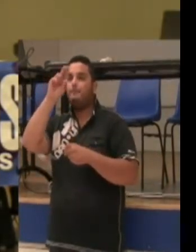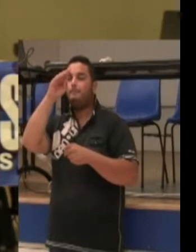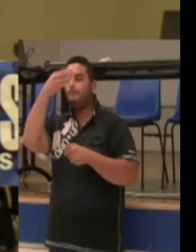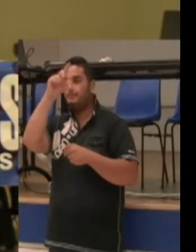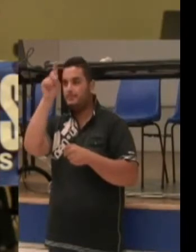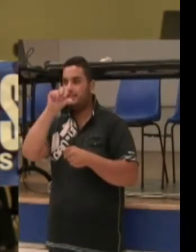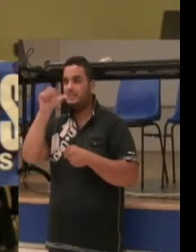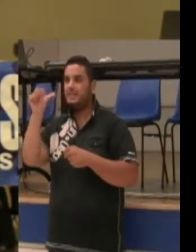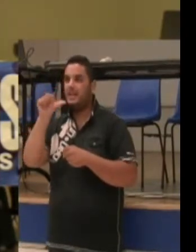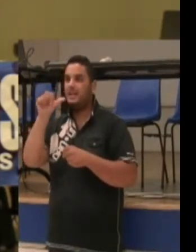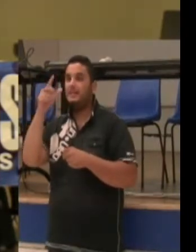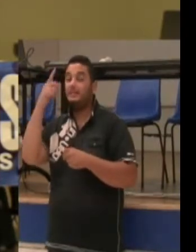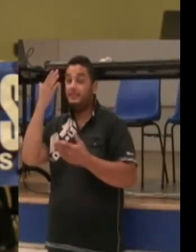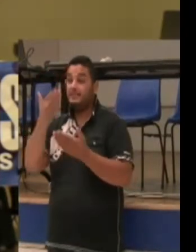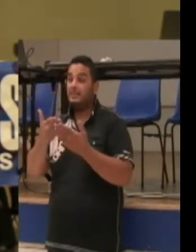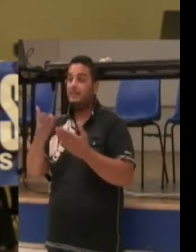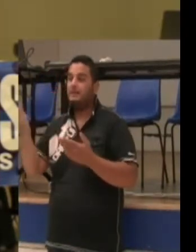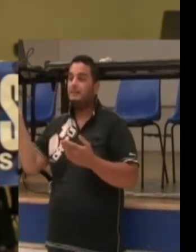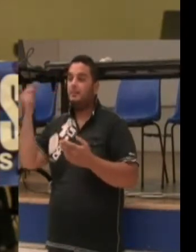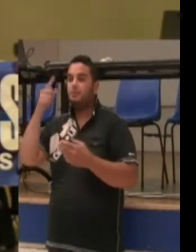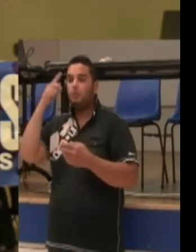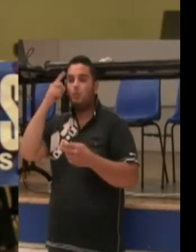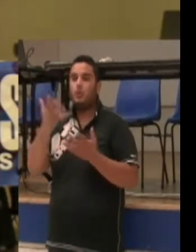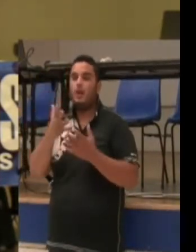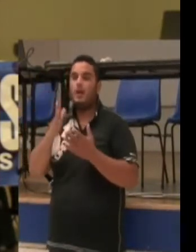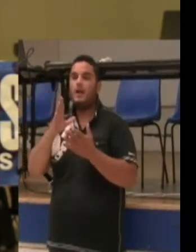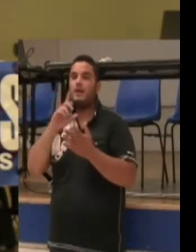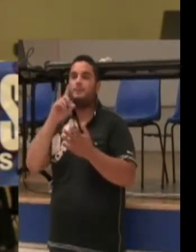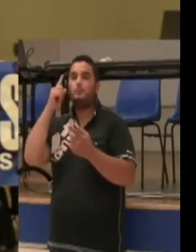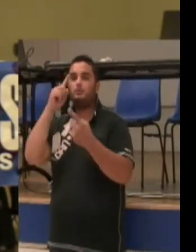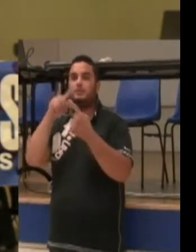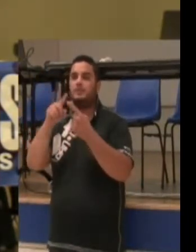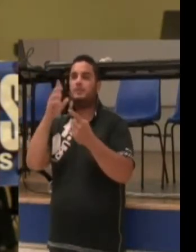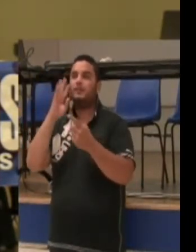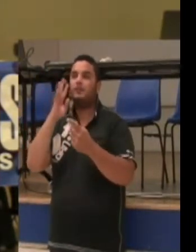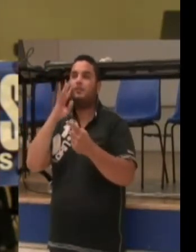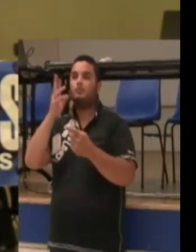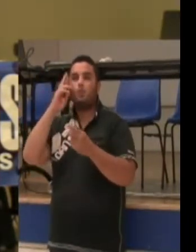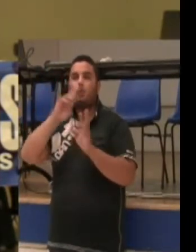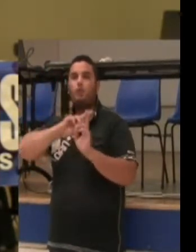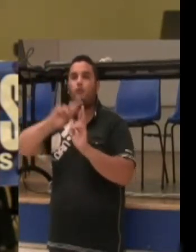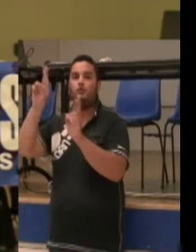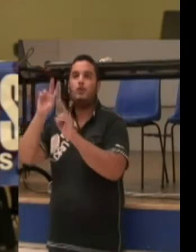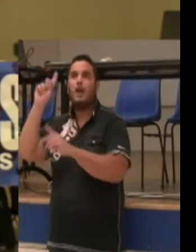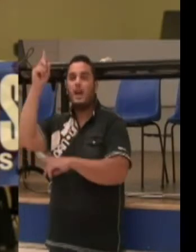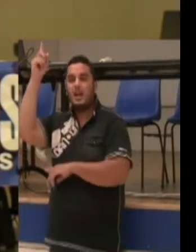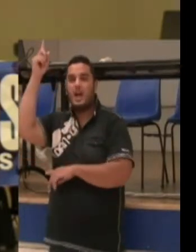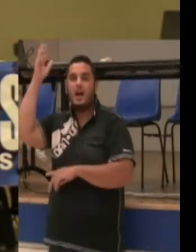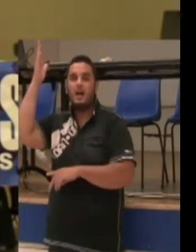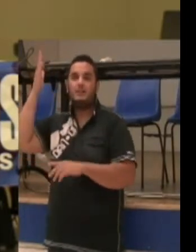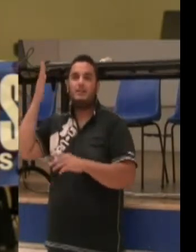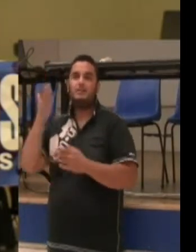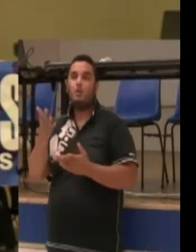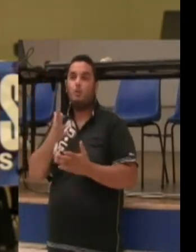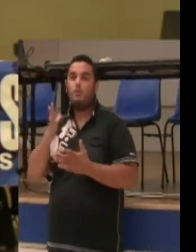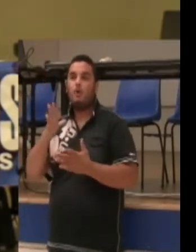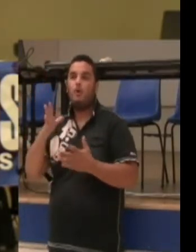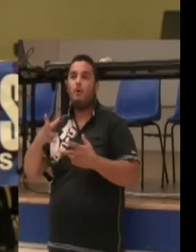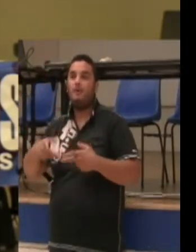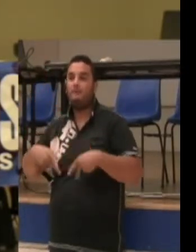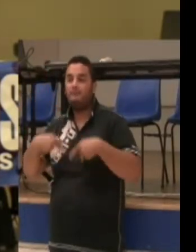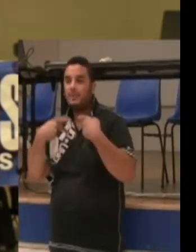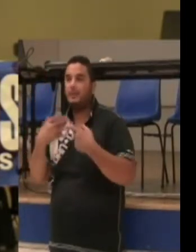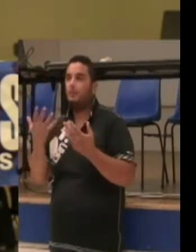notre conférence intitulée « Revenir à Dieu dans la société de l'oubli, le sens de notre vie, comment résister ?» Le